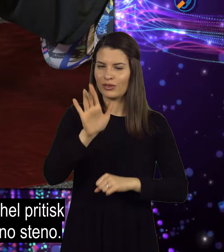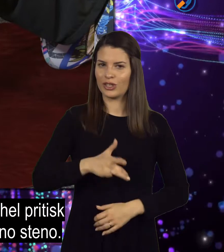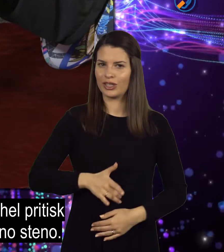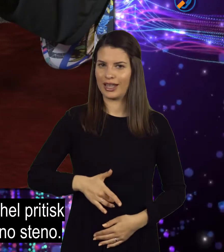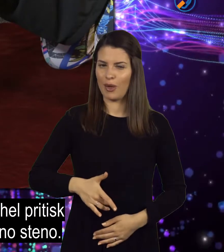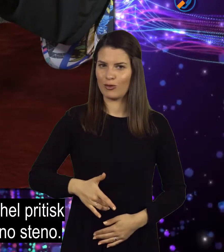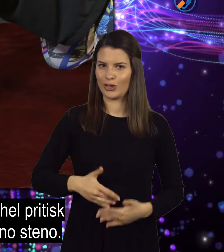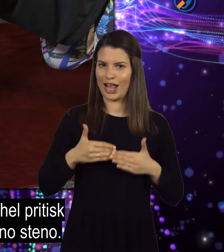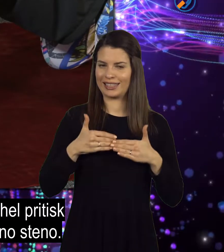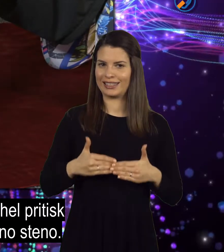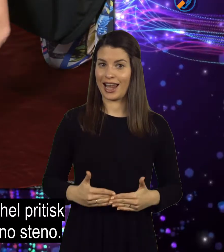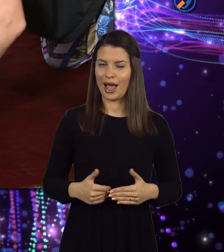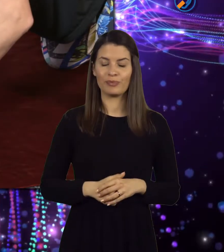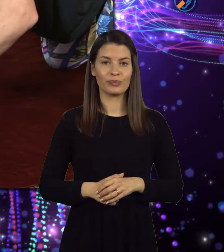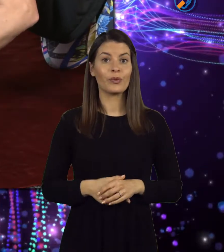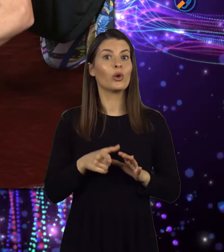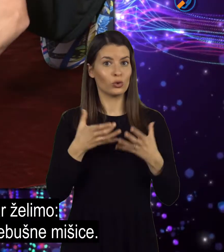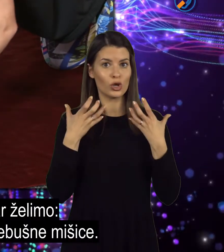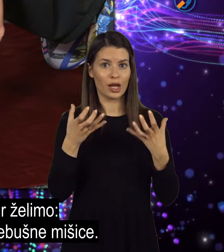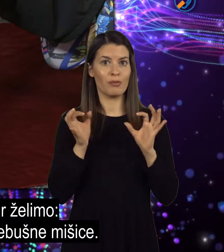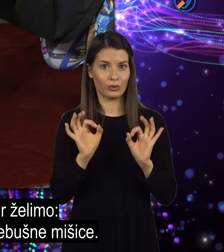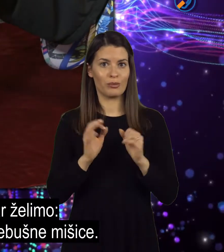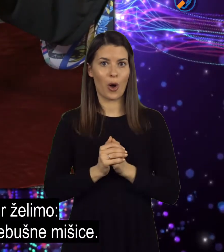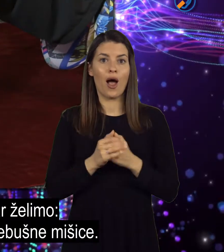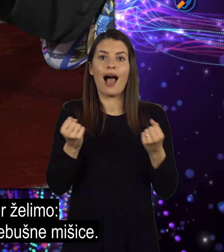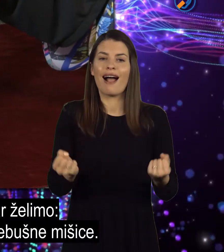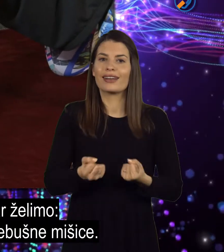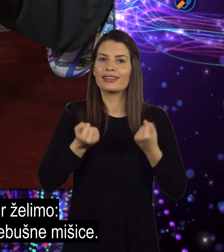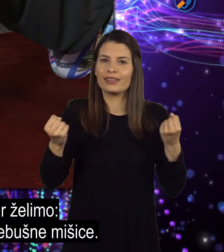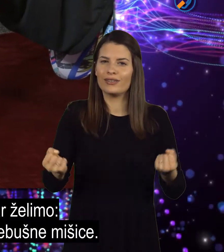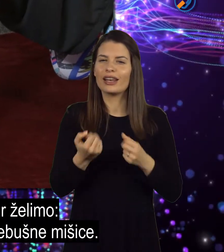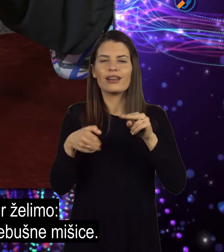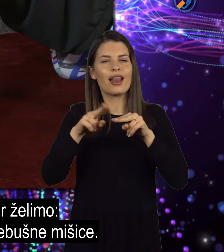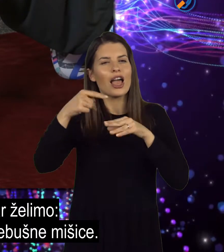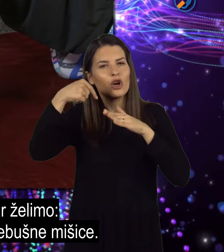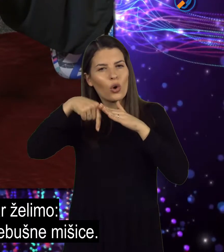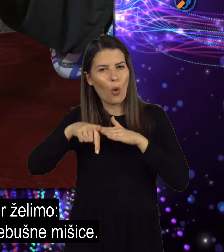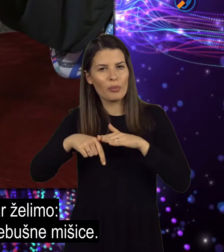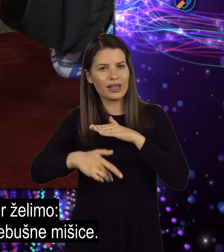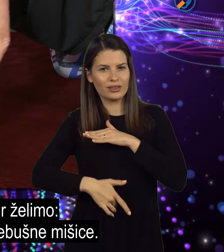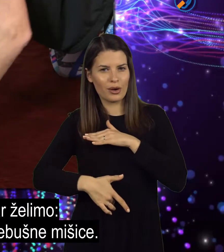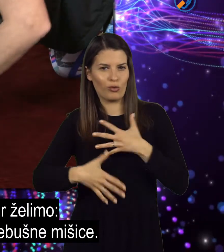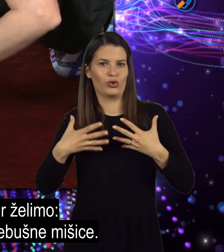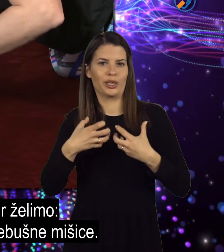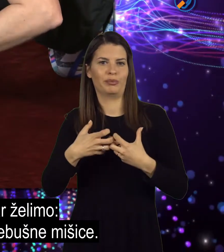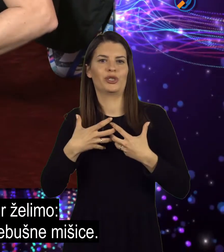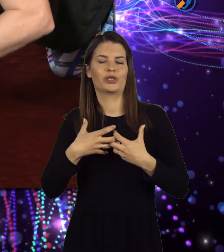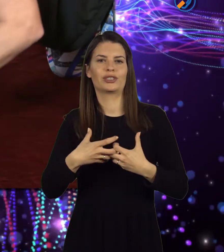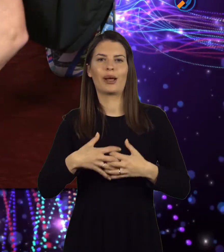svojo trebušno steno in to je tisto, kar želimo. Aktivirati najgloblje trebušne